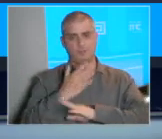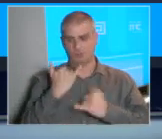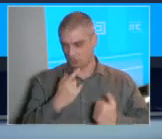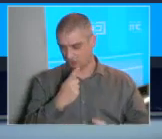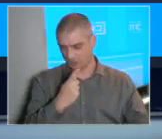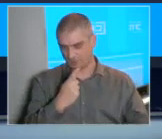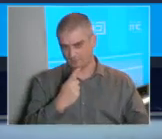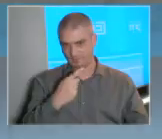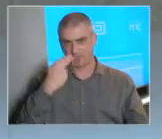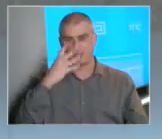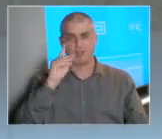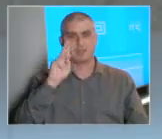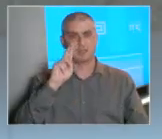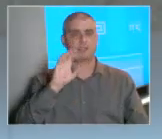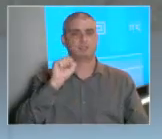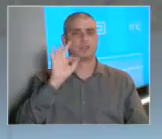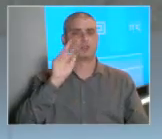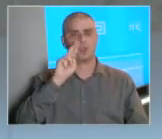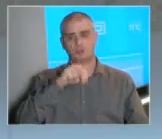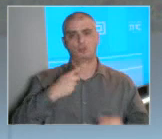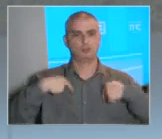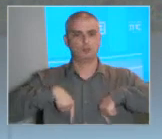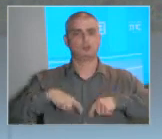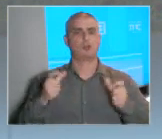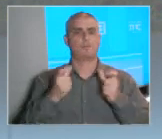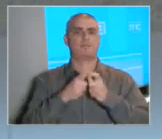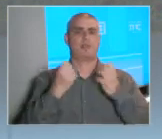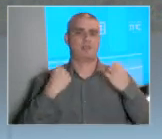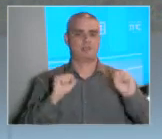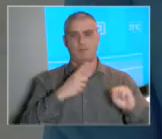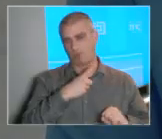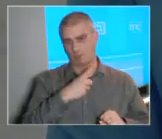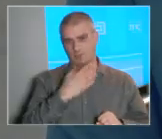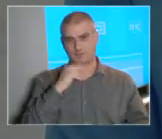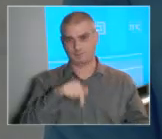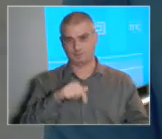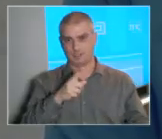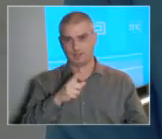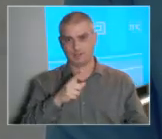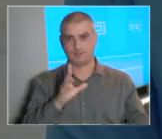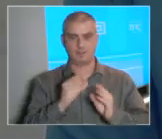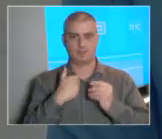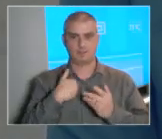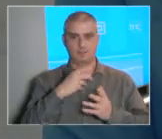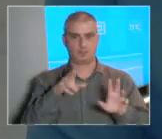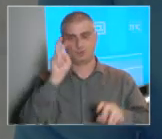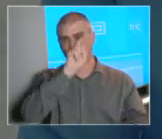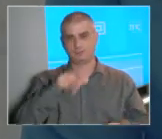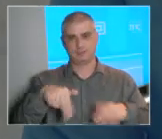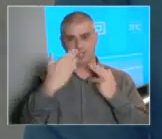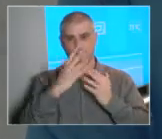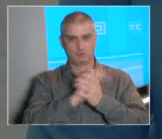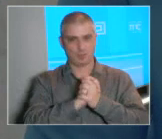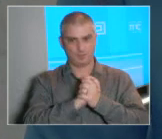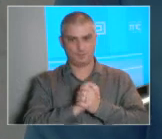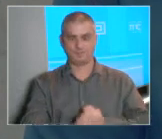עכשיו להדר סטון, יושבת ראש המפלגה הדמוקרטית בישראל, איתנו בסקייפ. שלום,